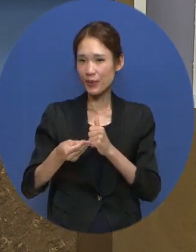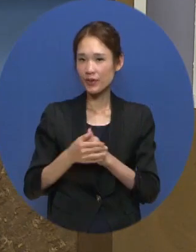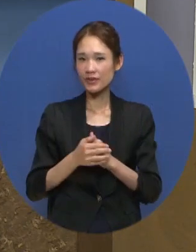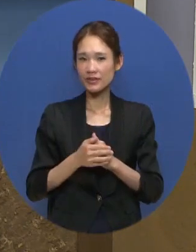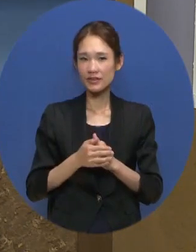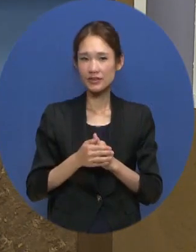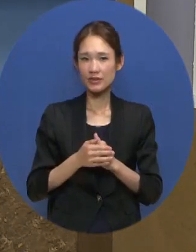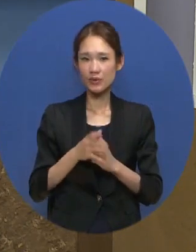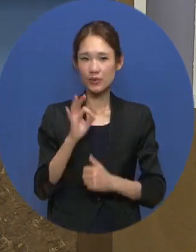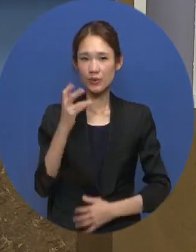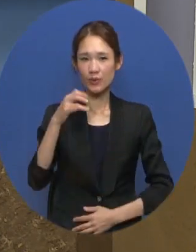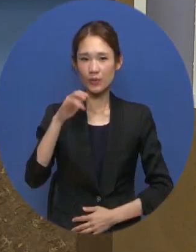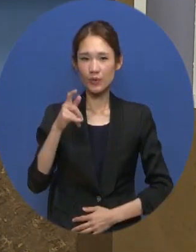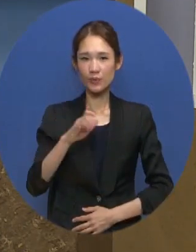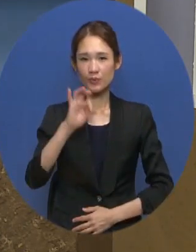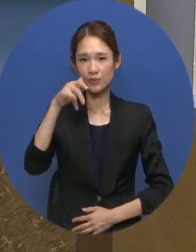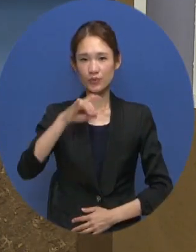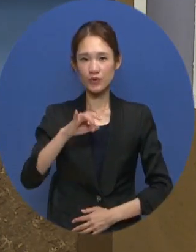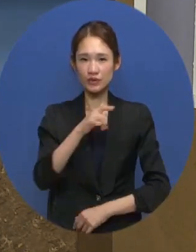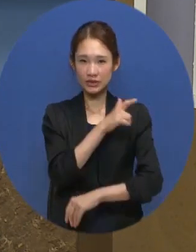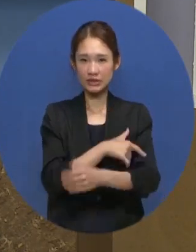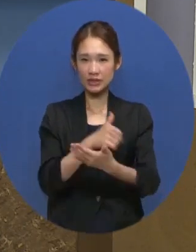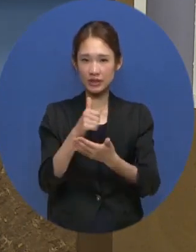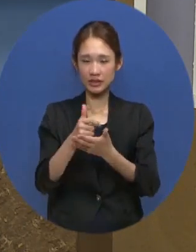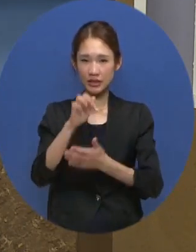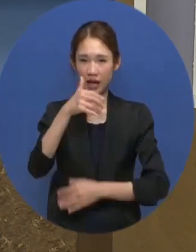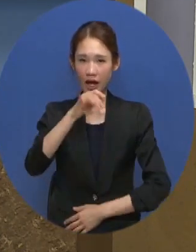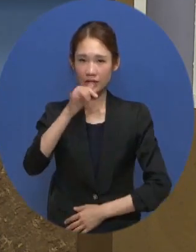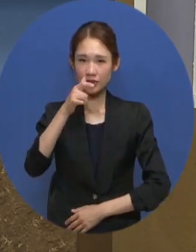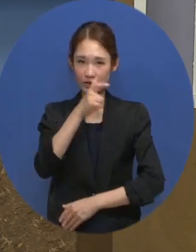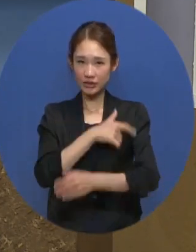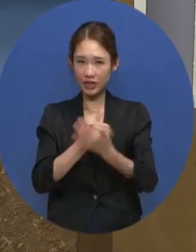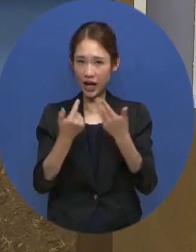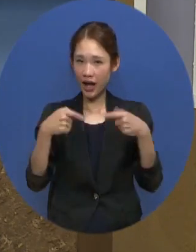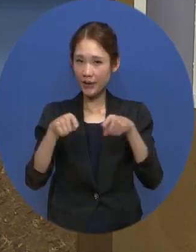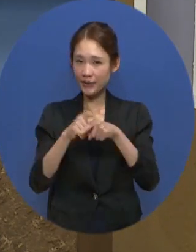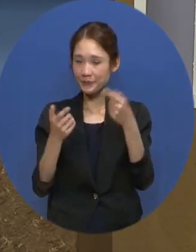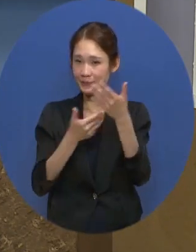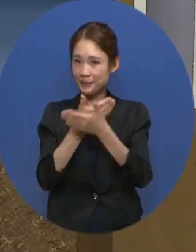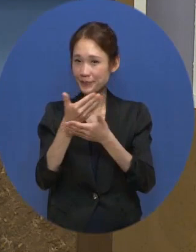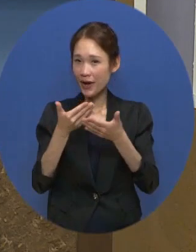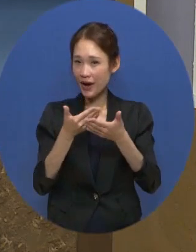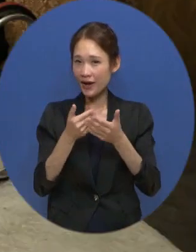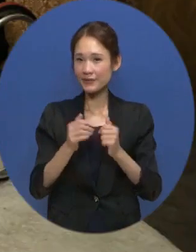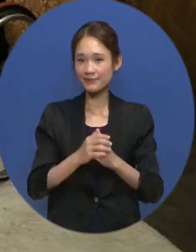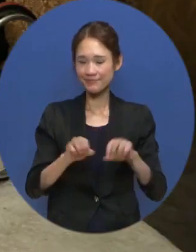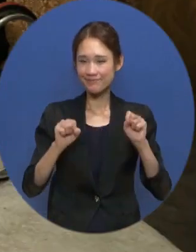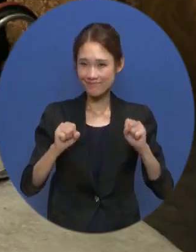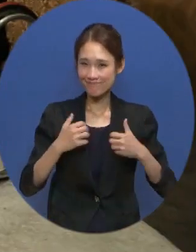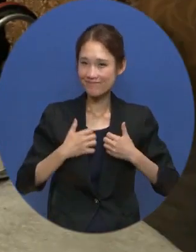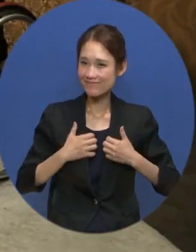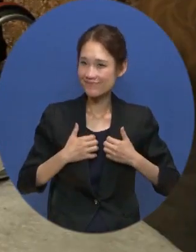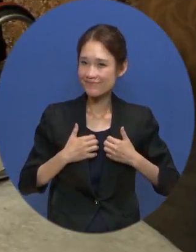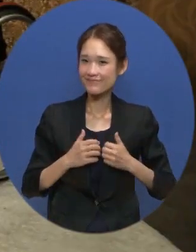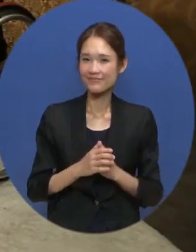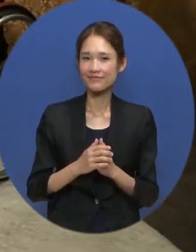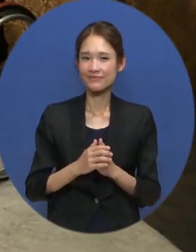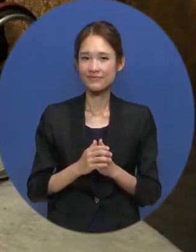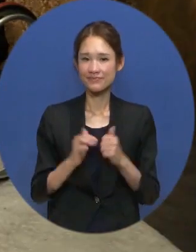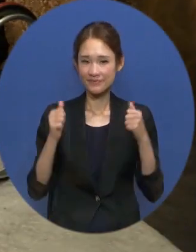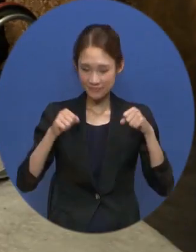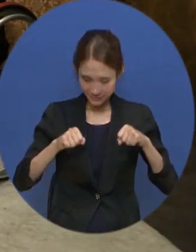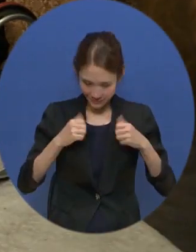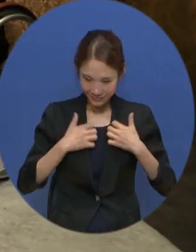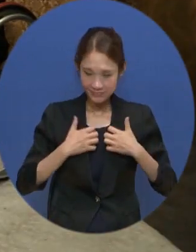오토 모니터 문영술 이사님과 그리고 강현덕 이사님과 함께 이야기 나눠보겠습니다. 반갑습니다. 반갑습니다. 안녕하세요.